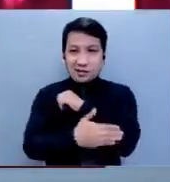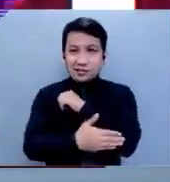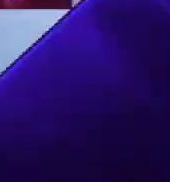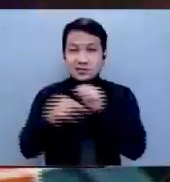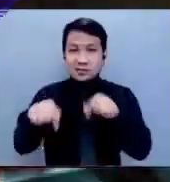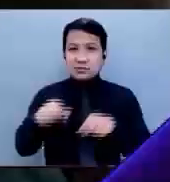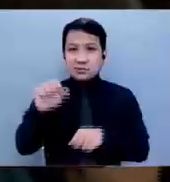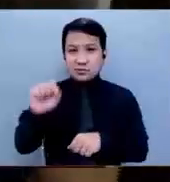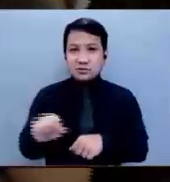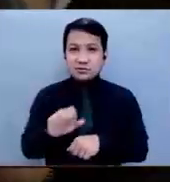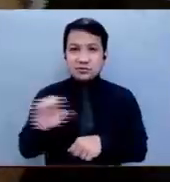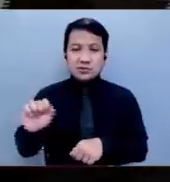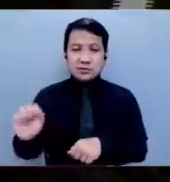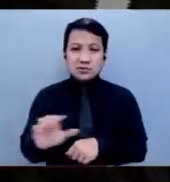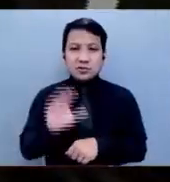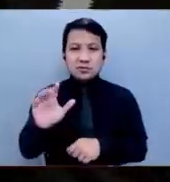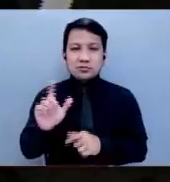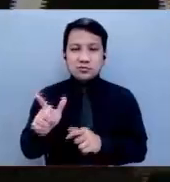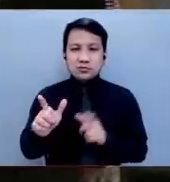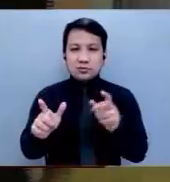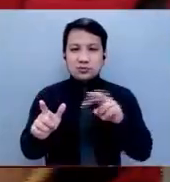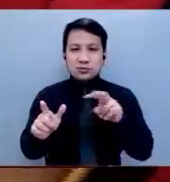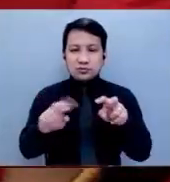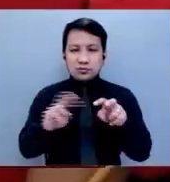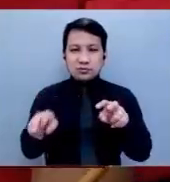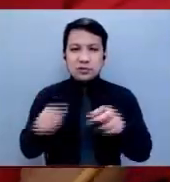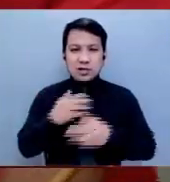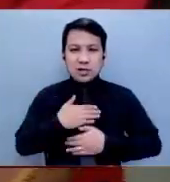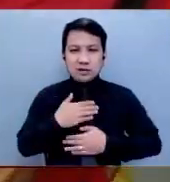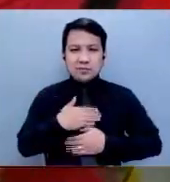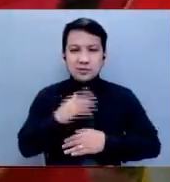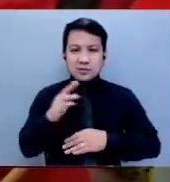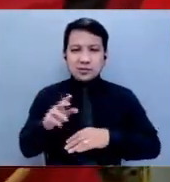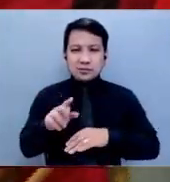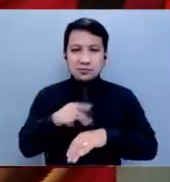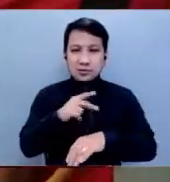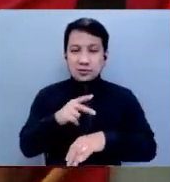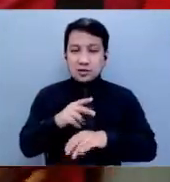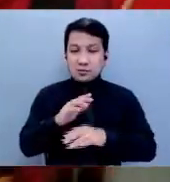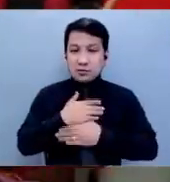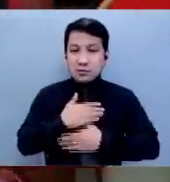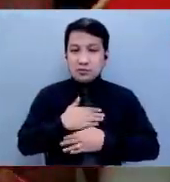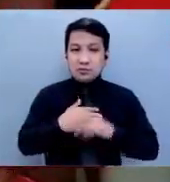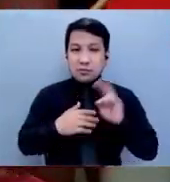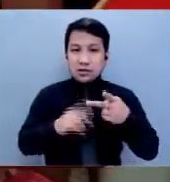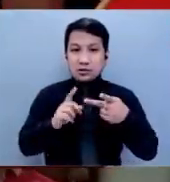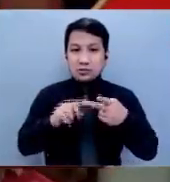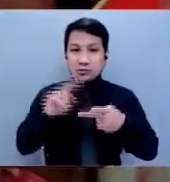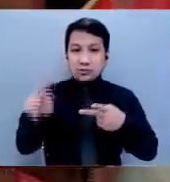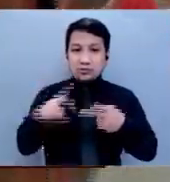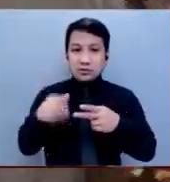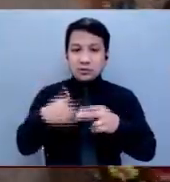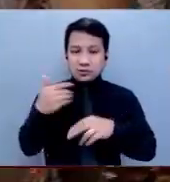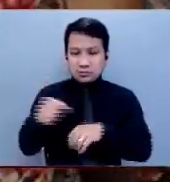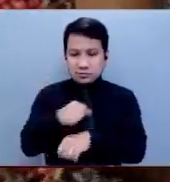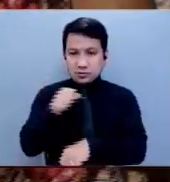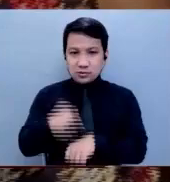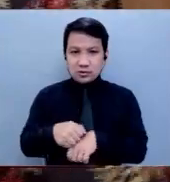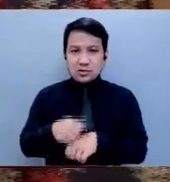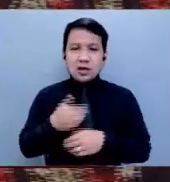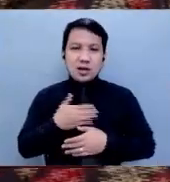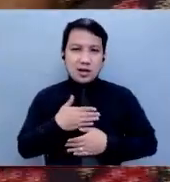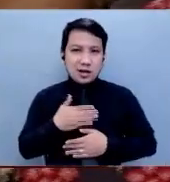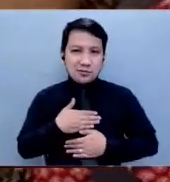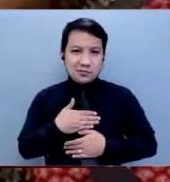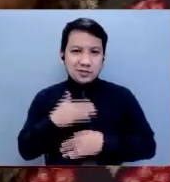Base sa nilabas sa 2022 World Happiness Report, pangalawa ang Pilipinas, sumunod lang sa Singapore, sa happiest country